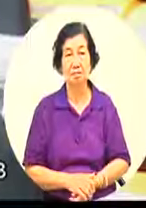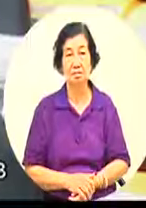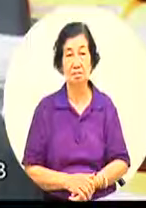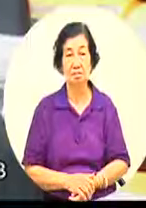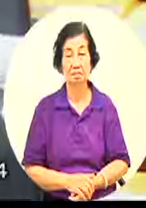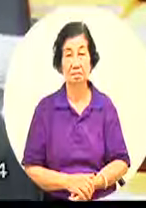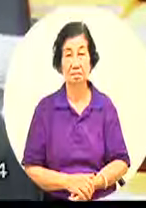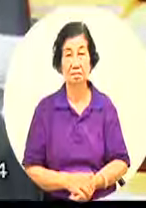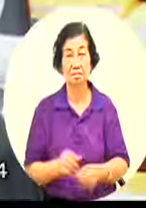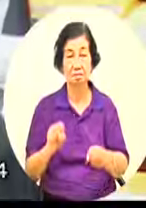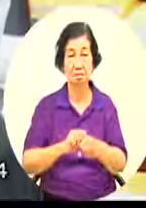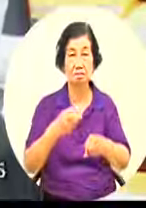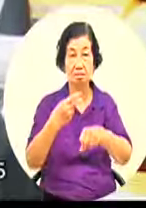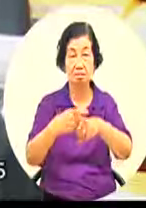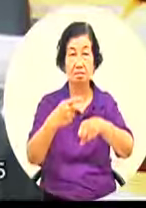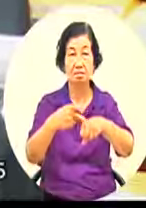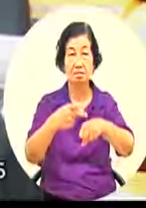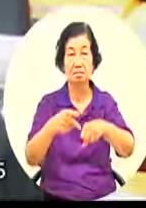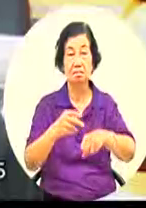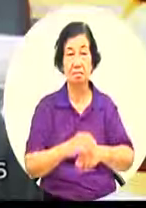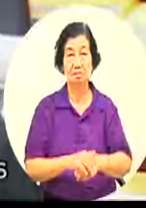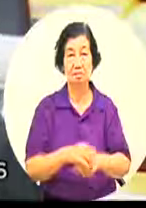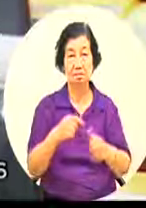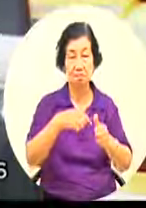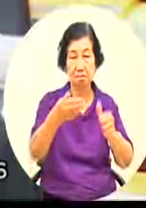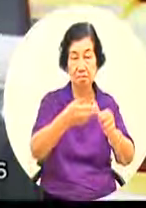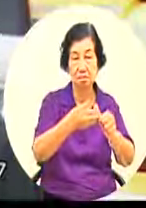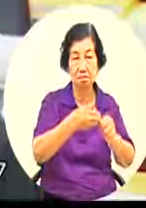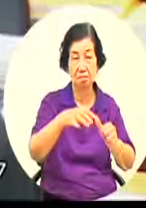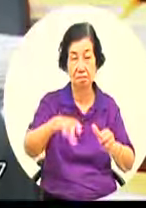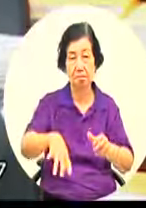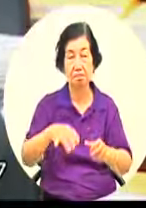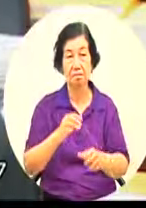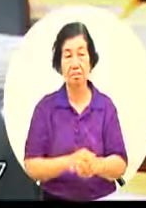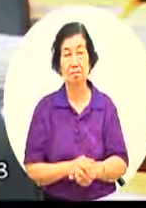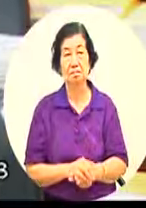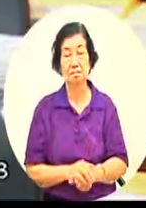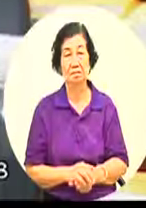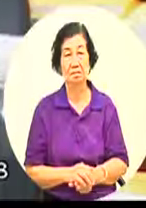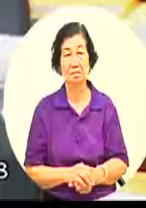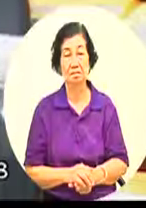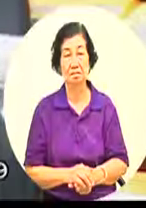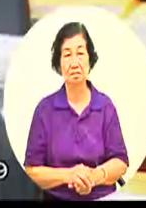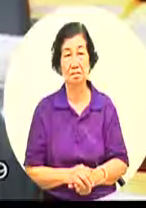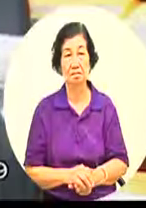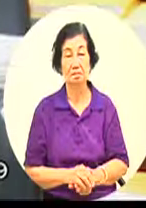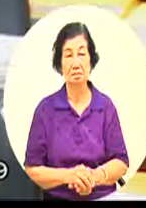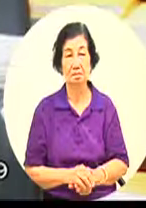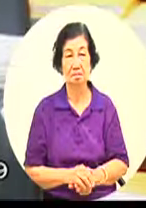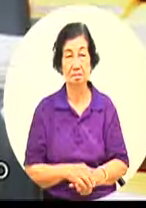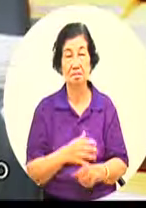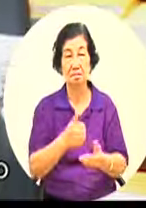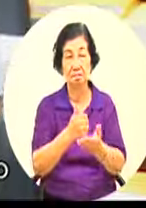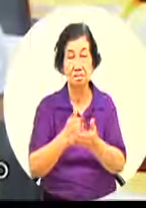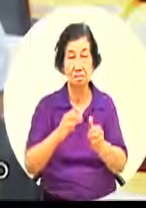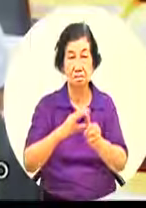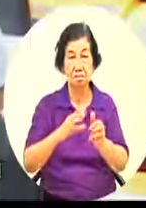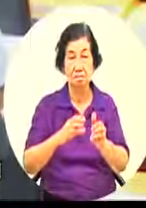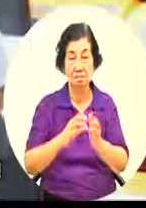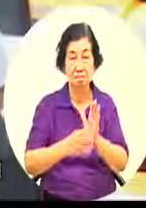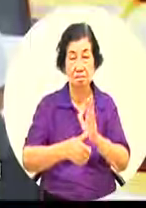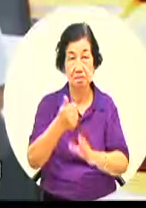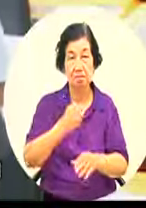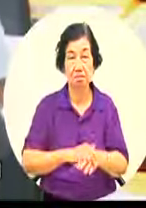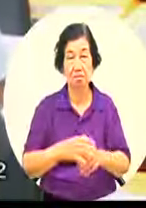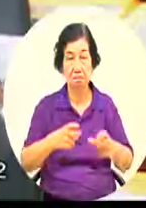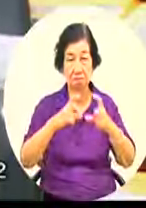好，再给两分钟。 因为刚刚教育局这边哦，真拍摄，因为等一下请局长刚刚那两个问题再回答。不过我要